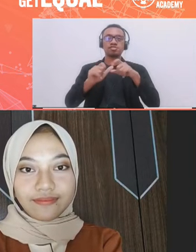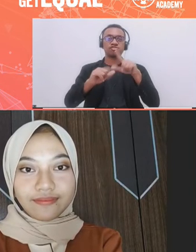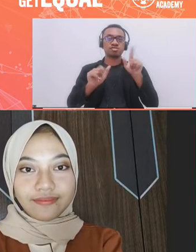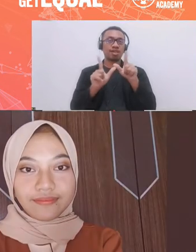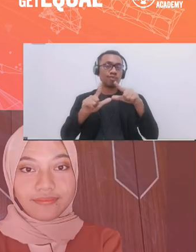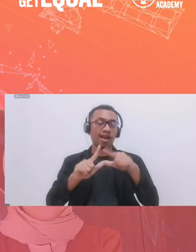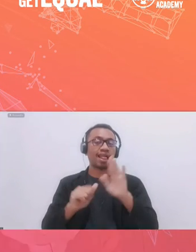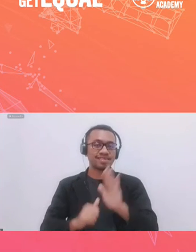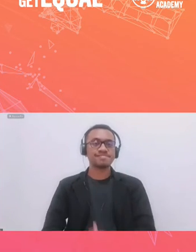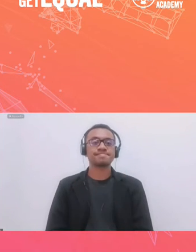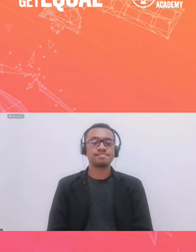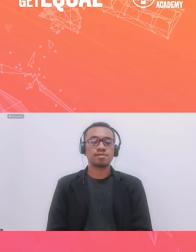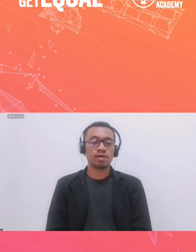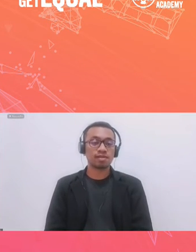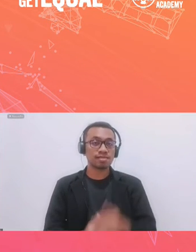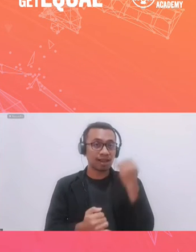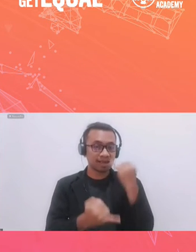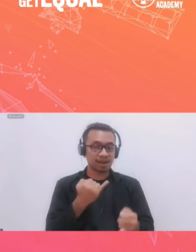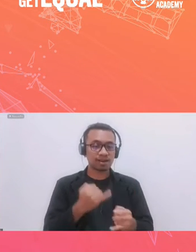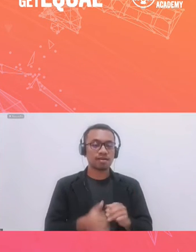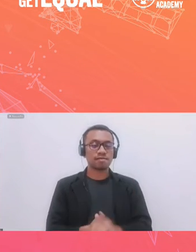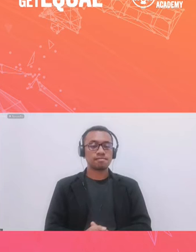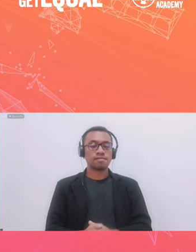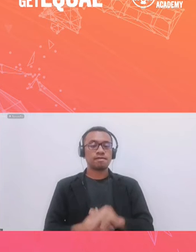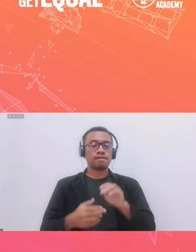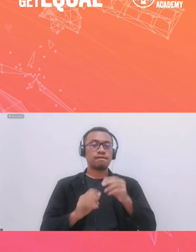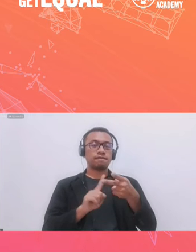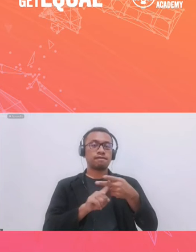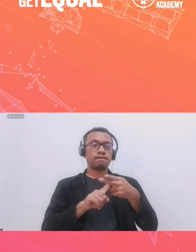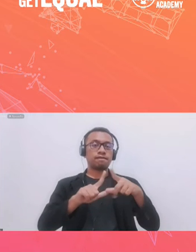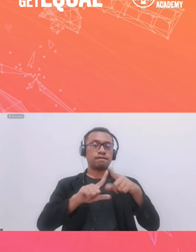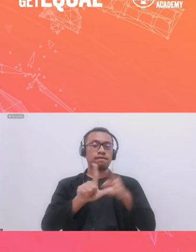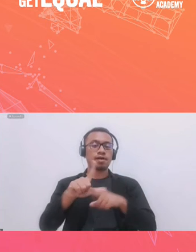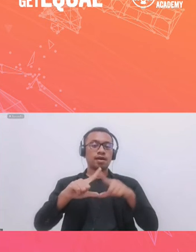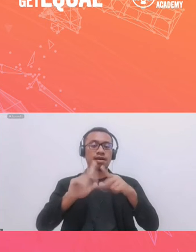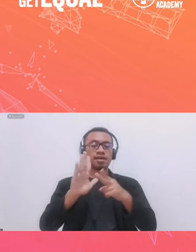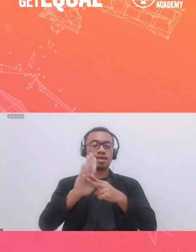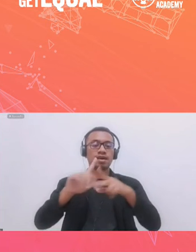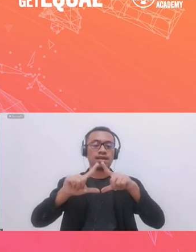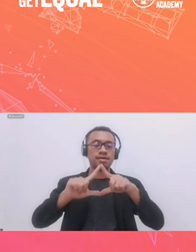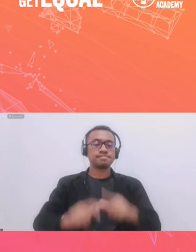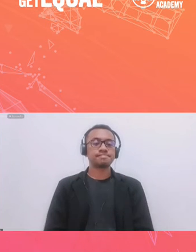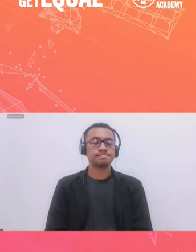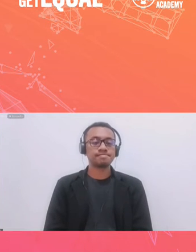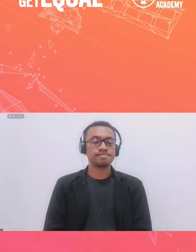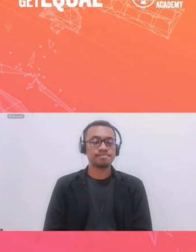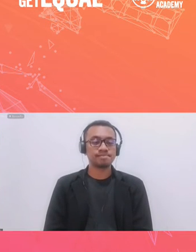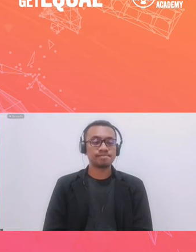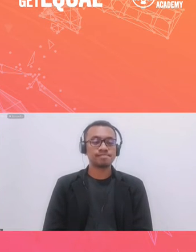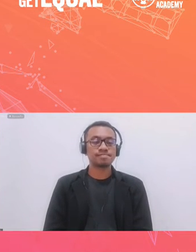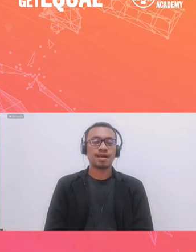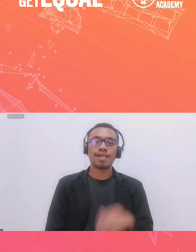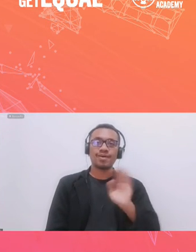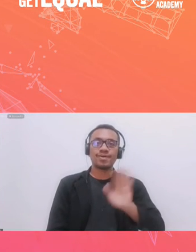Dan yang terakhir ada Fayana. Halo Fayana. Halo Kak. Selamat Fayana.